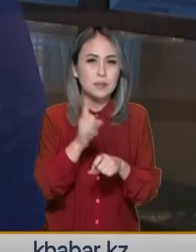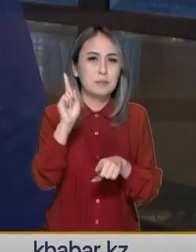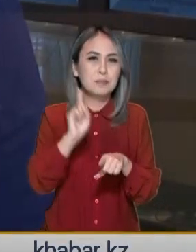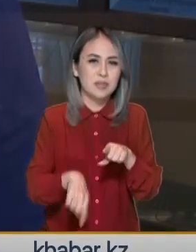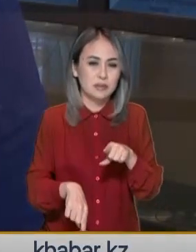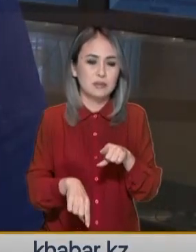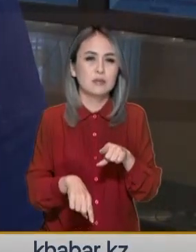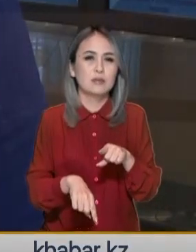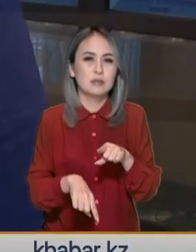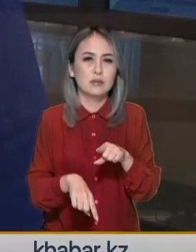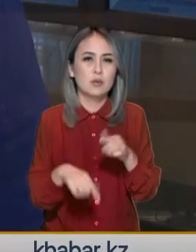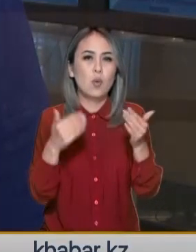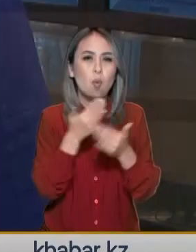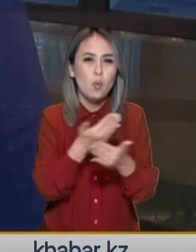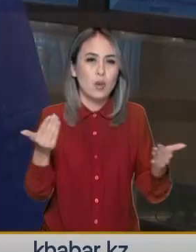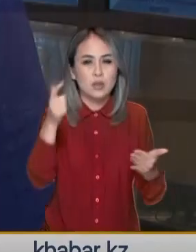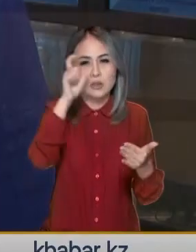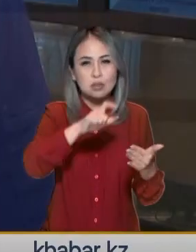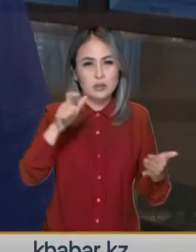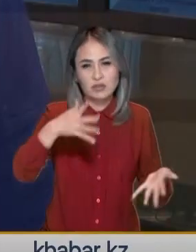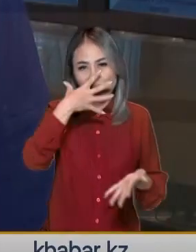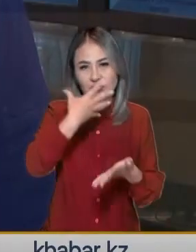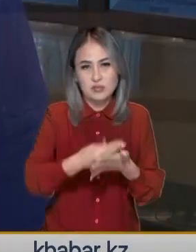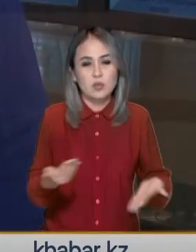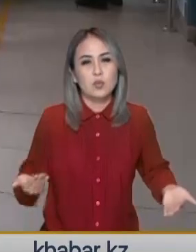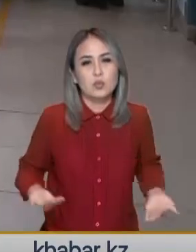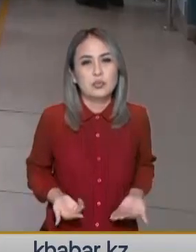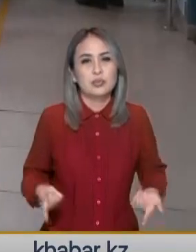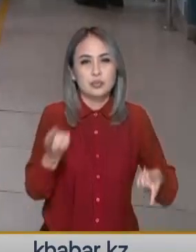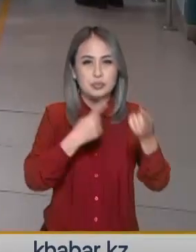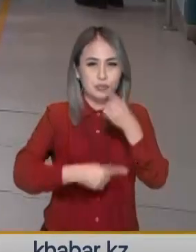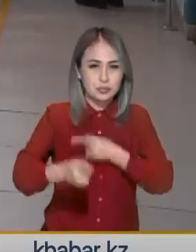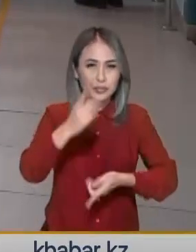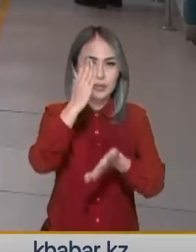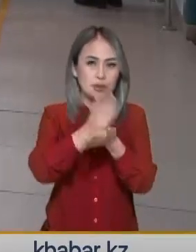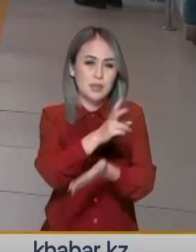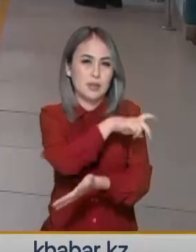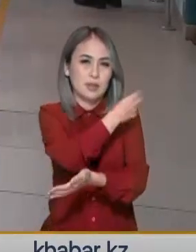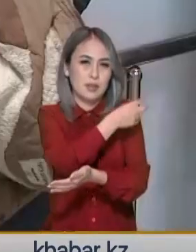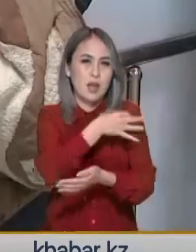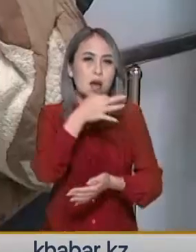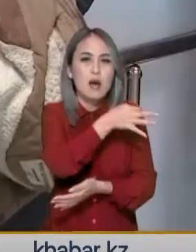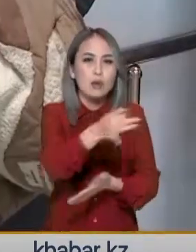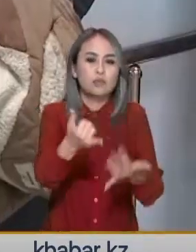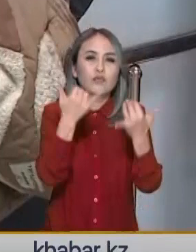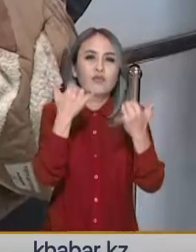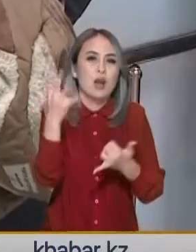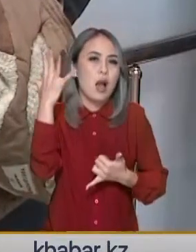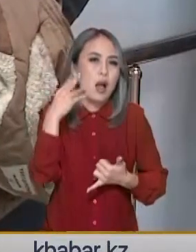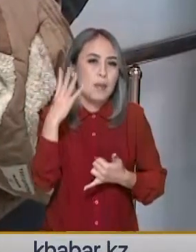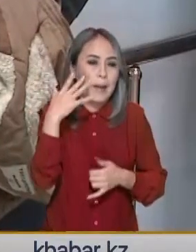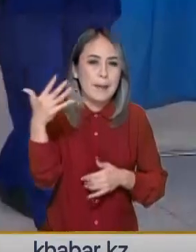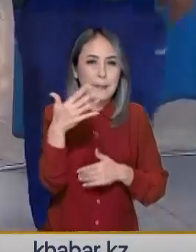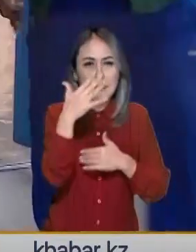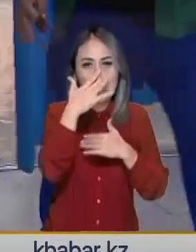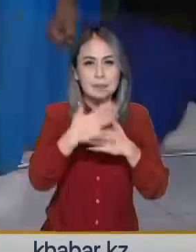тезірек ол кісілер өздерінің үйреншікті өмірлеріне оралды. Дәрігерлердің айтуынша, бүгінгі таңда Алматының өзінде 5000